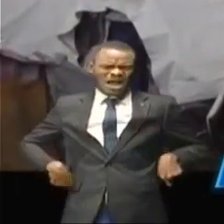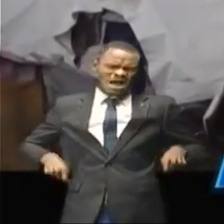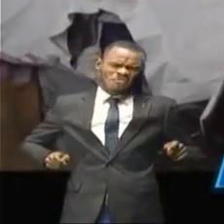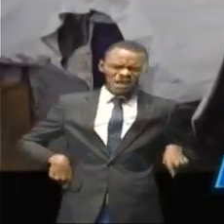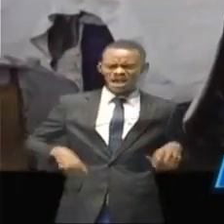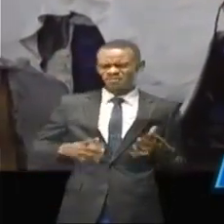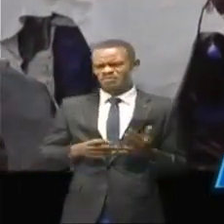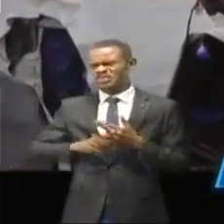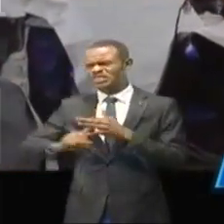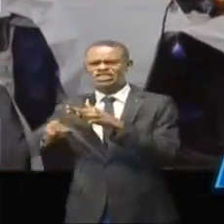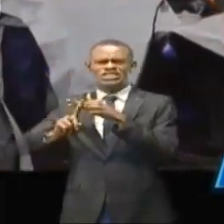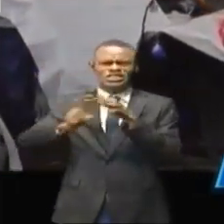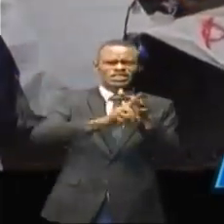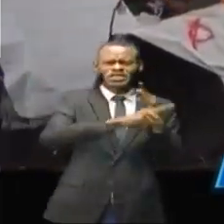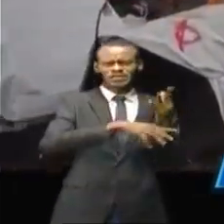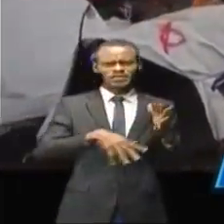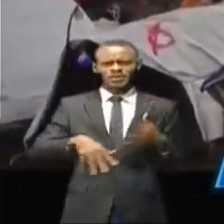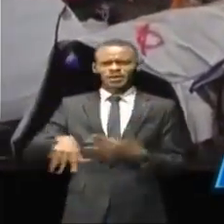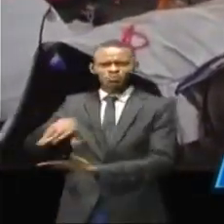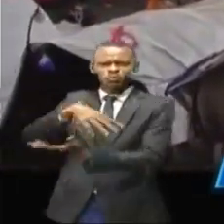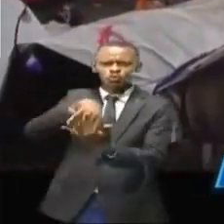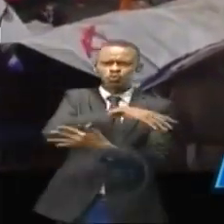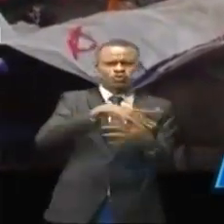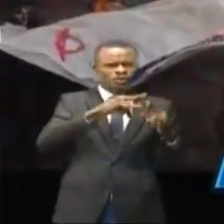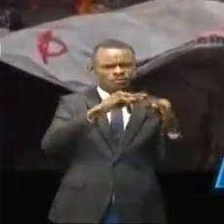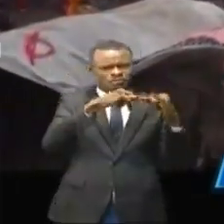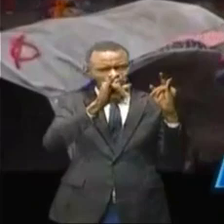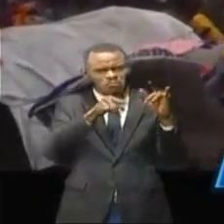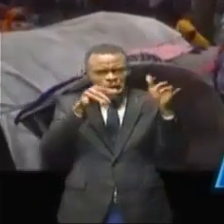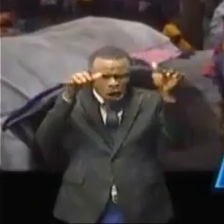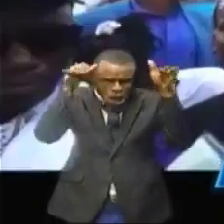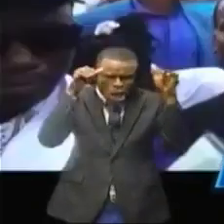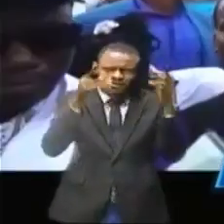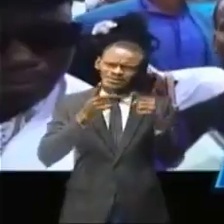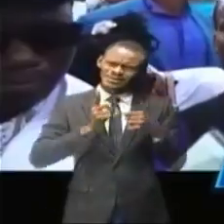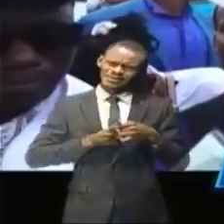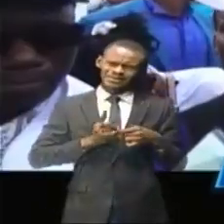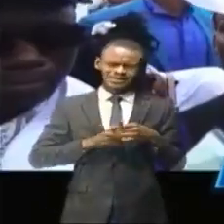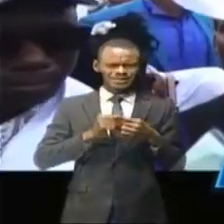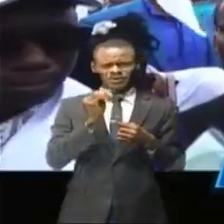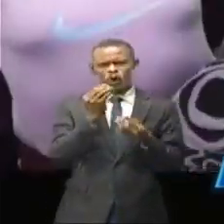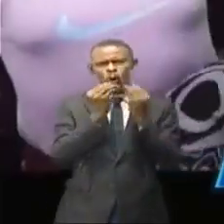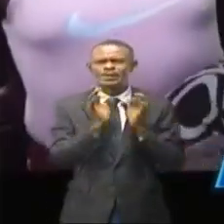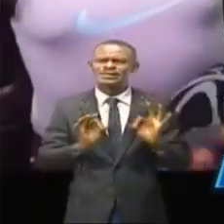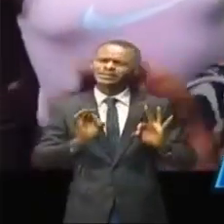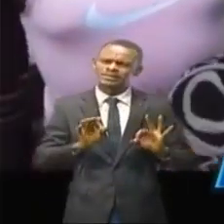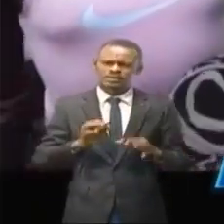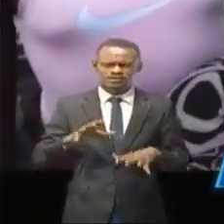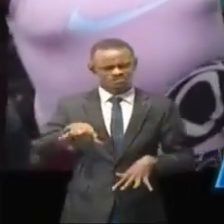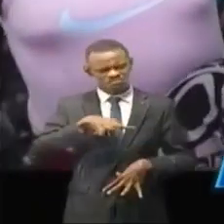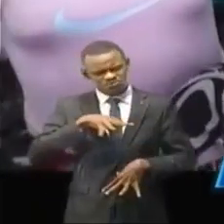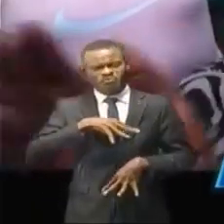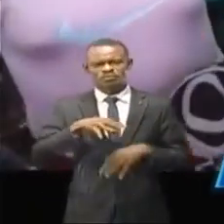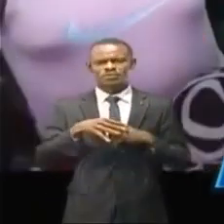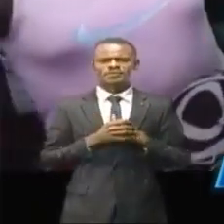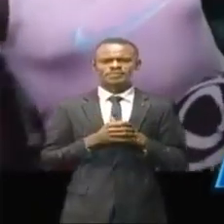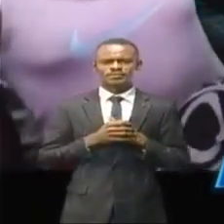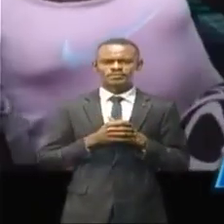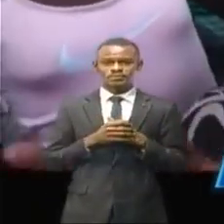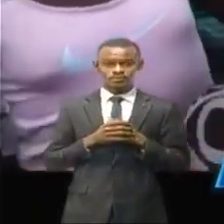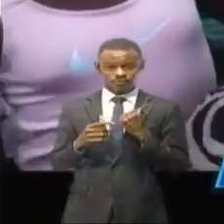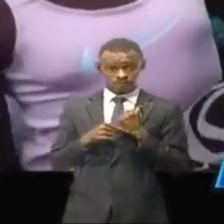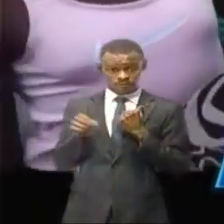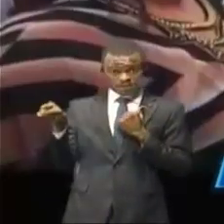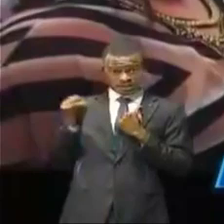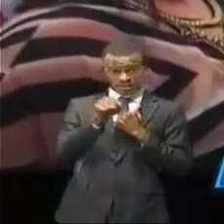là-bas qui vivent à la belle étoile et qui n'ont que des tentes comme le gîte. Ça fait très mal. Exacerbé de joie, ces déplacés ont